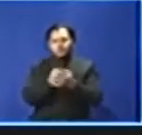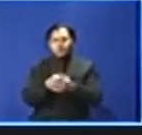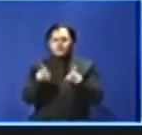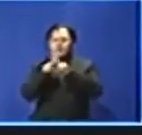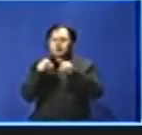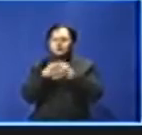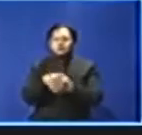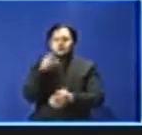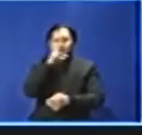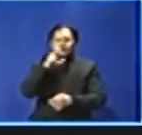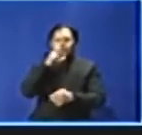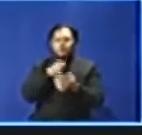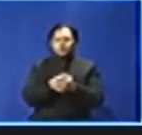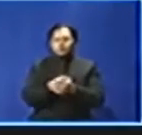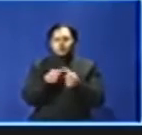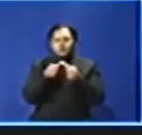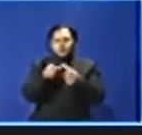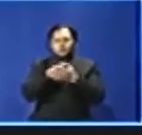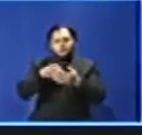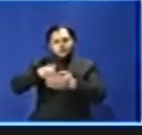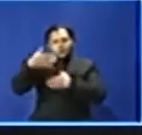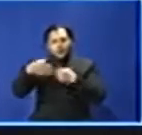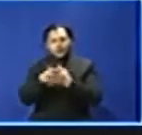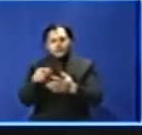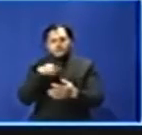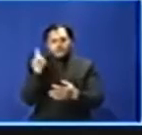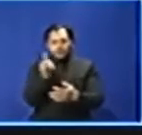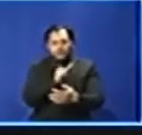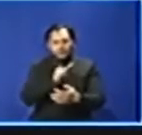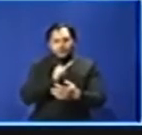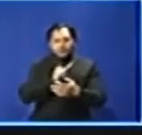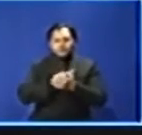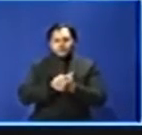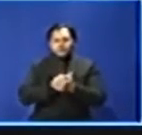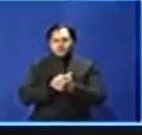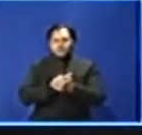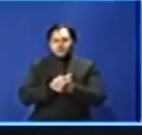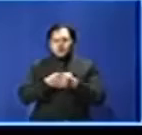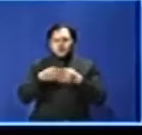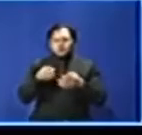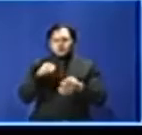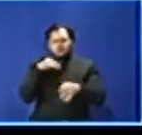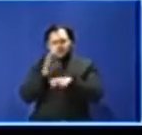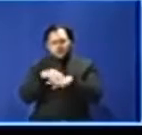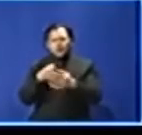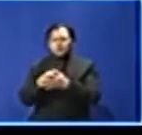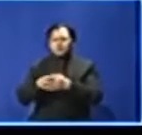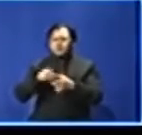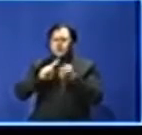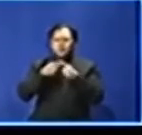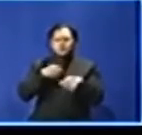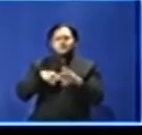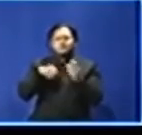calon kemudian tentu kami juga perlu menyapa kolega sahabat